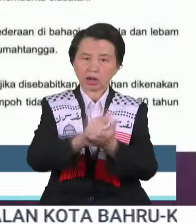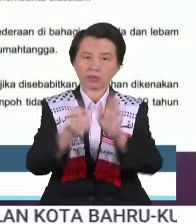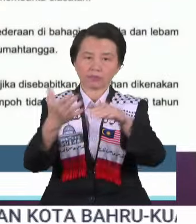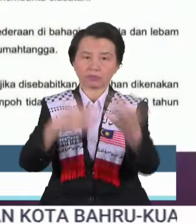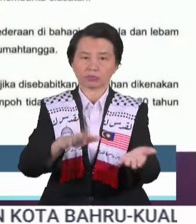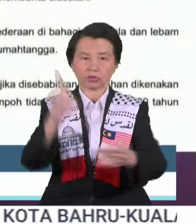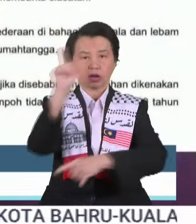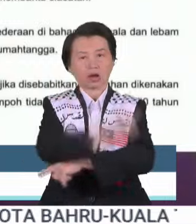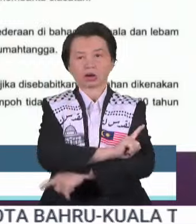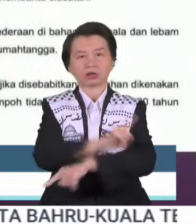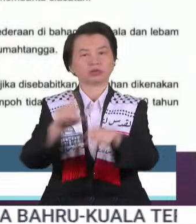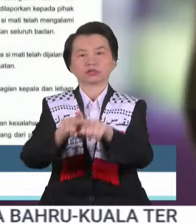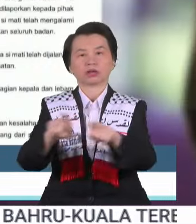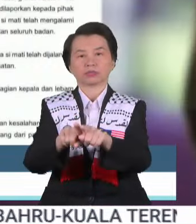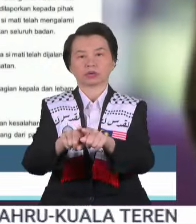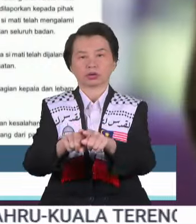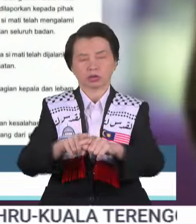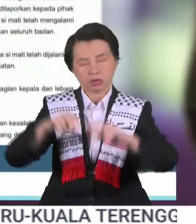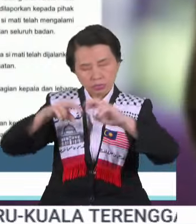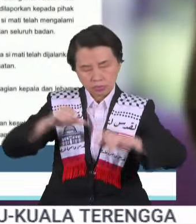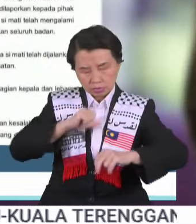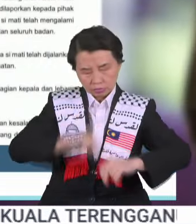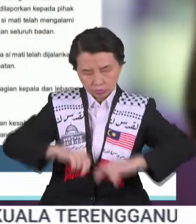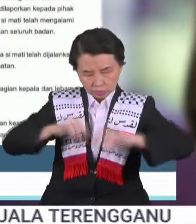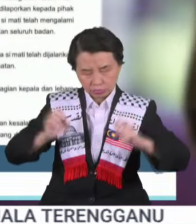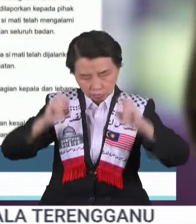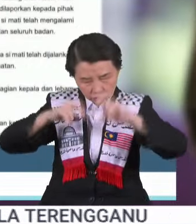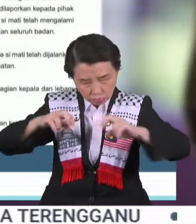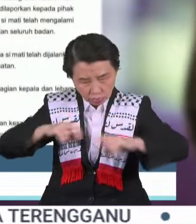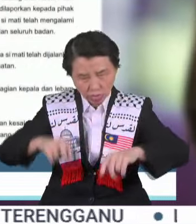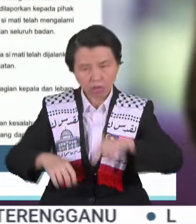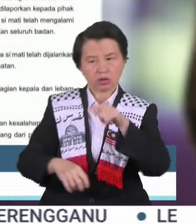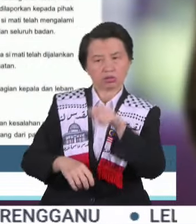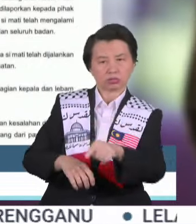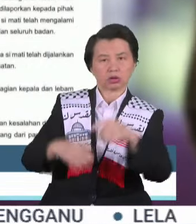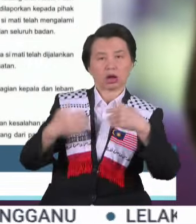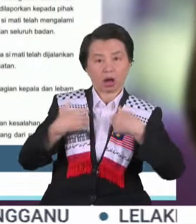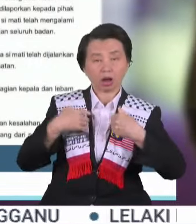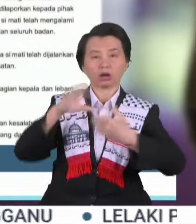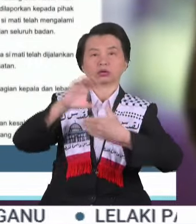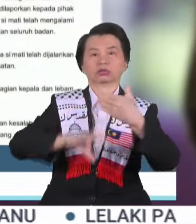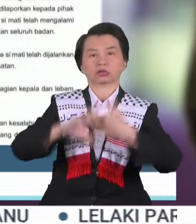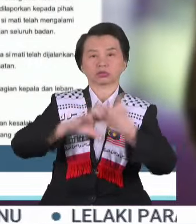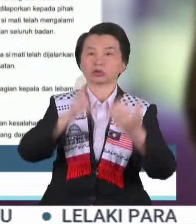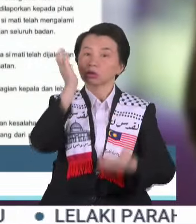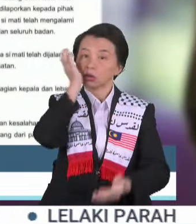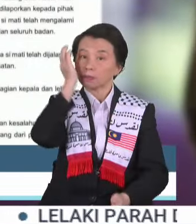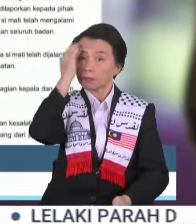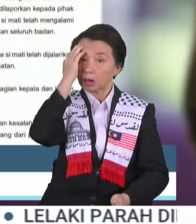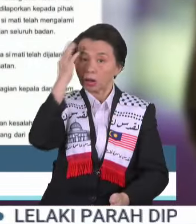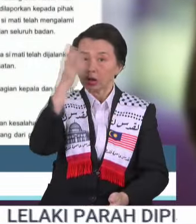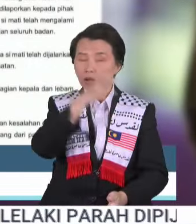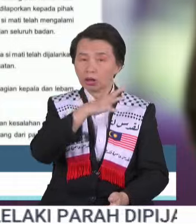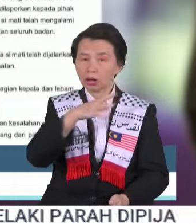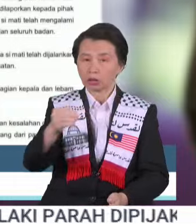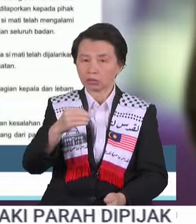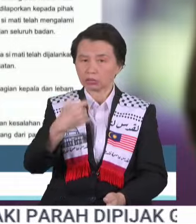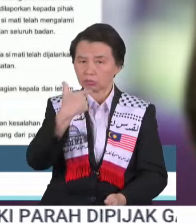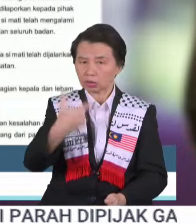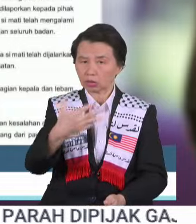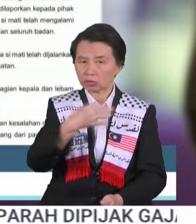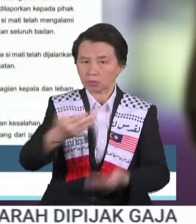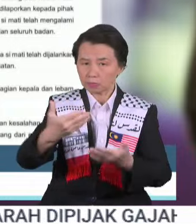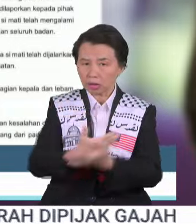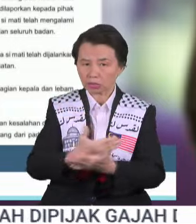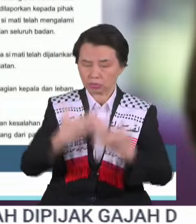pada hari yang sama. Hasil laporan bedah siasat mendapati mangsa mengalami kecederaan di kepala dan lebam lama serta